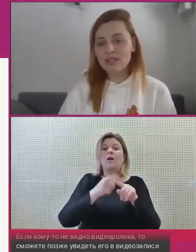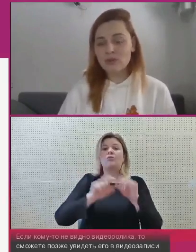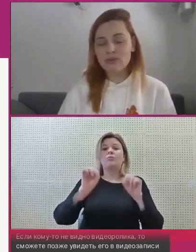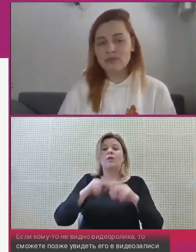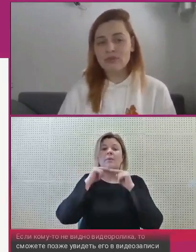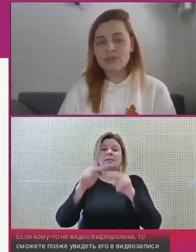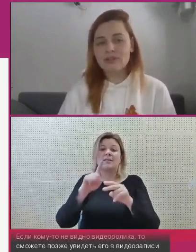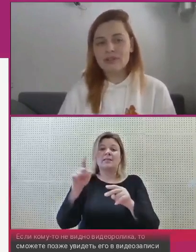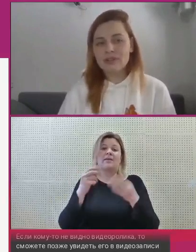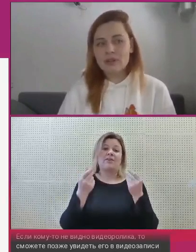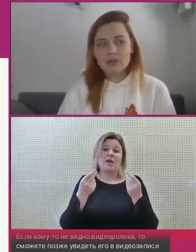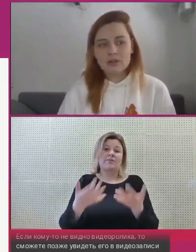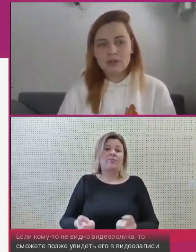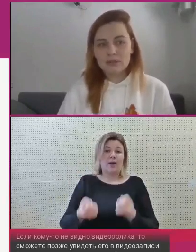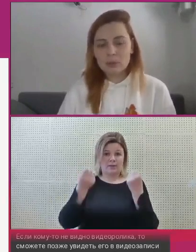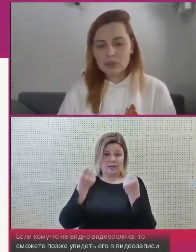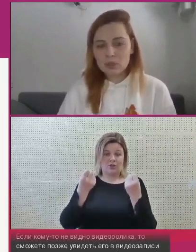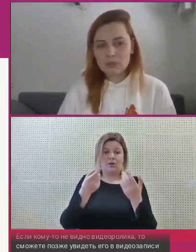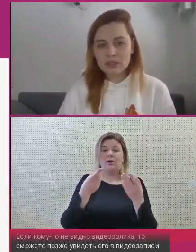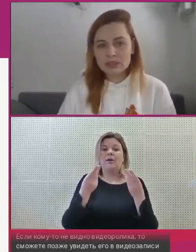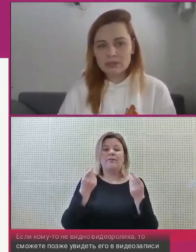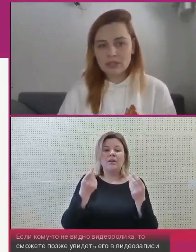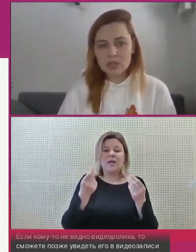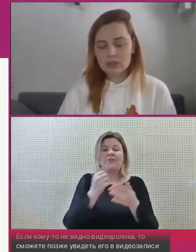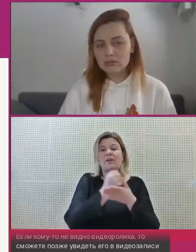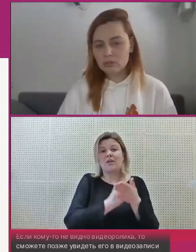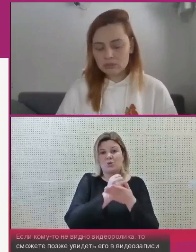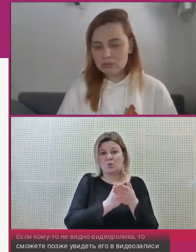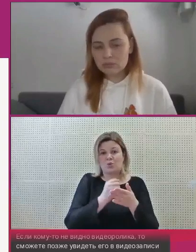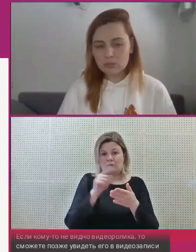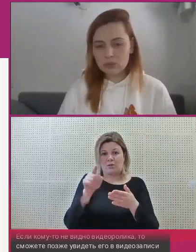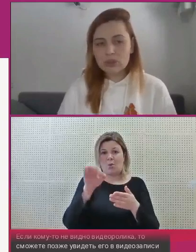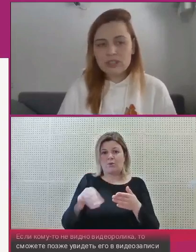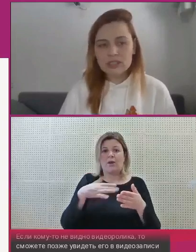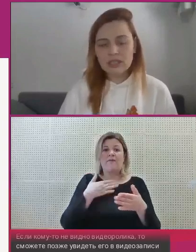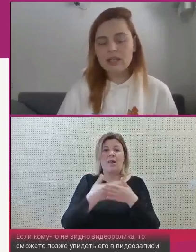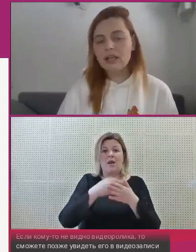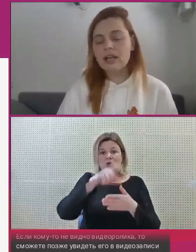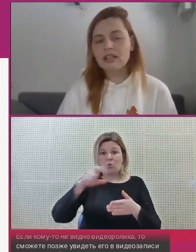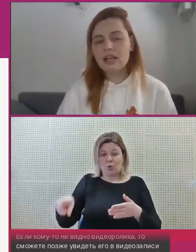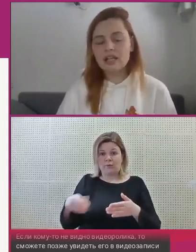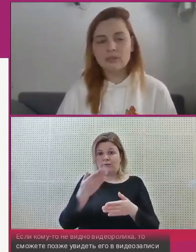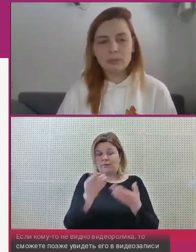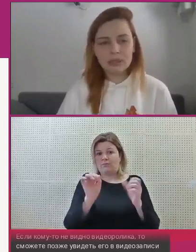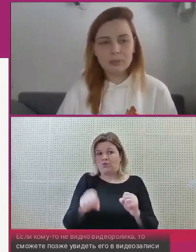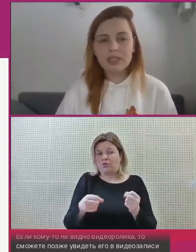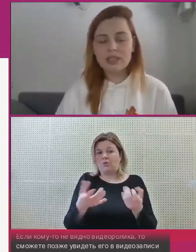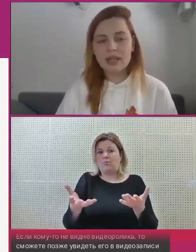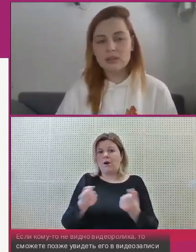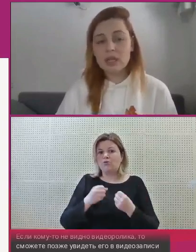от волонтеров, он просто может прийти, вы даже, ну, можете удивиться, да, как так